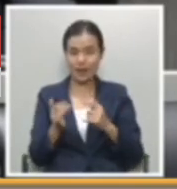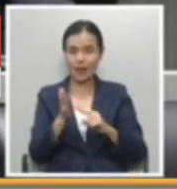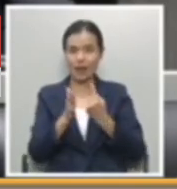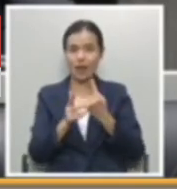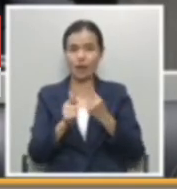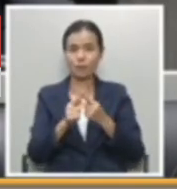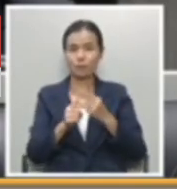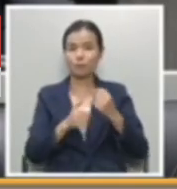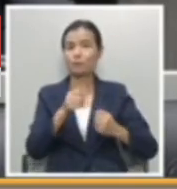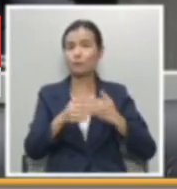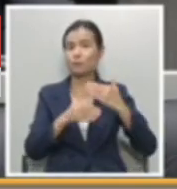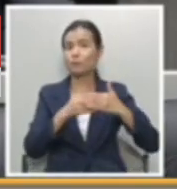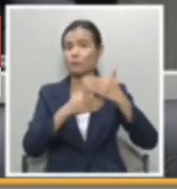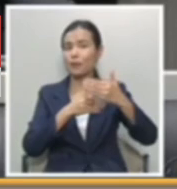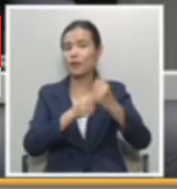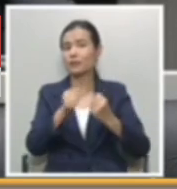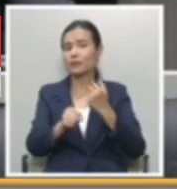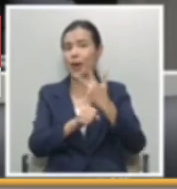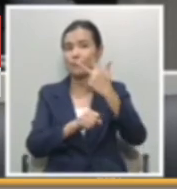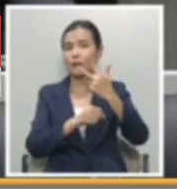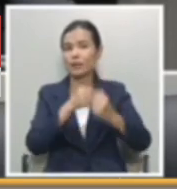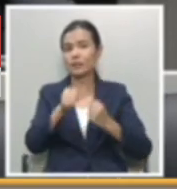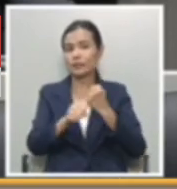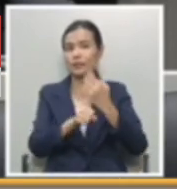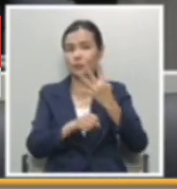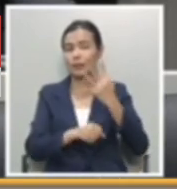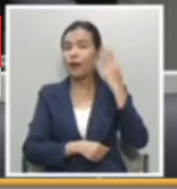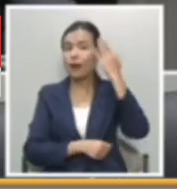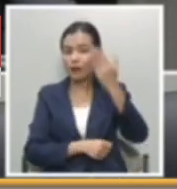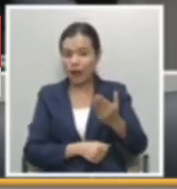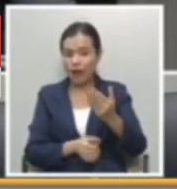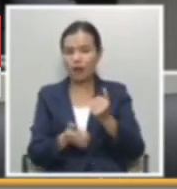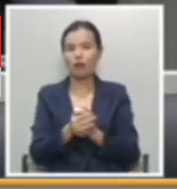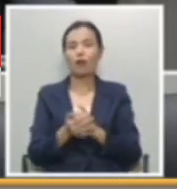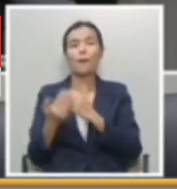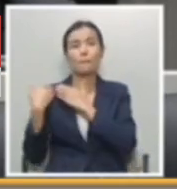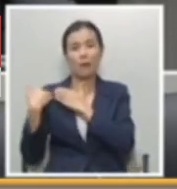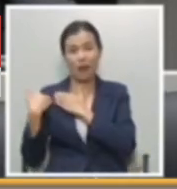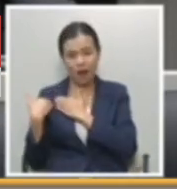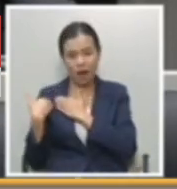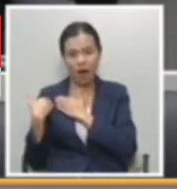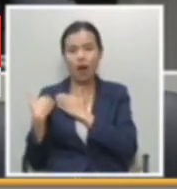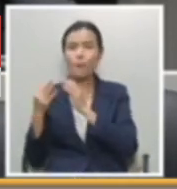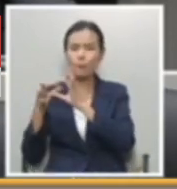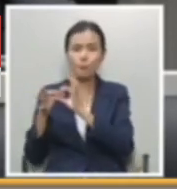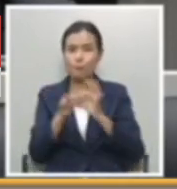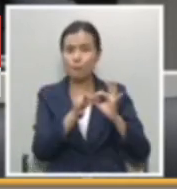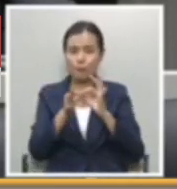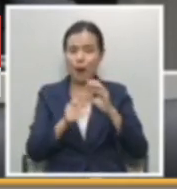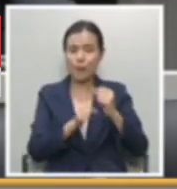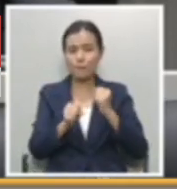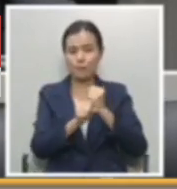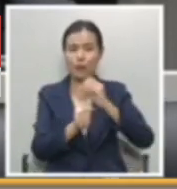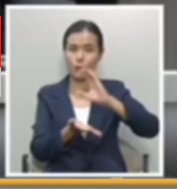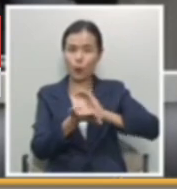จอีก3ปีข้างหน้า2ปีข้างหน้า4ปีข้างหน้านั่นคือภาระผูกพันให้กับงบประมาณในปีถัด